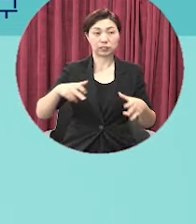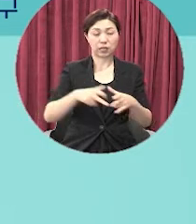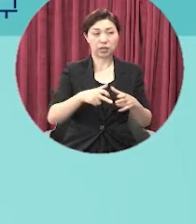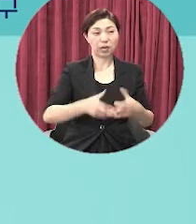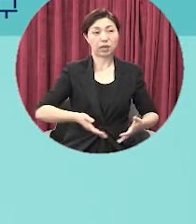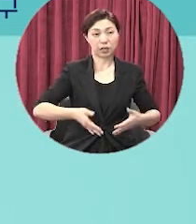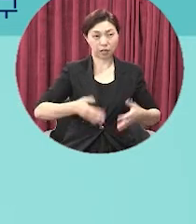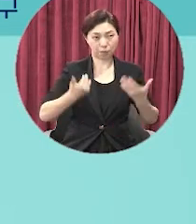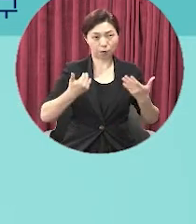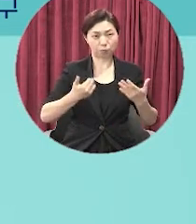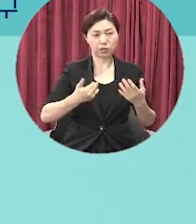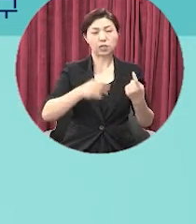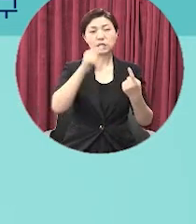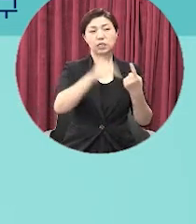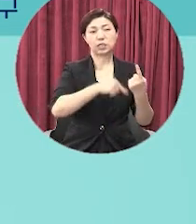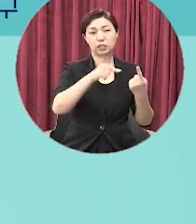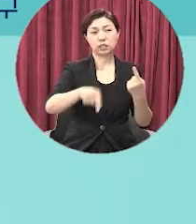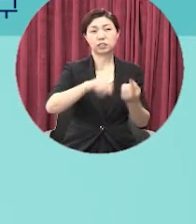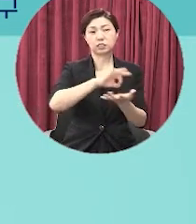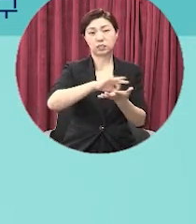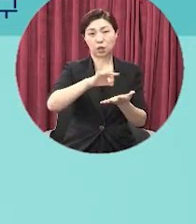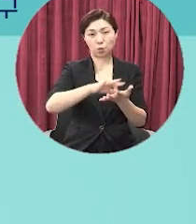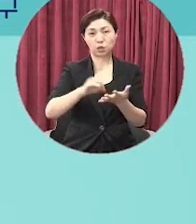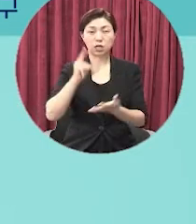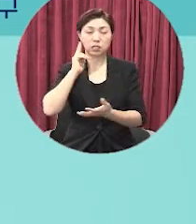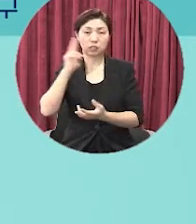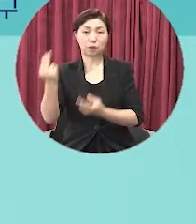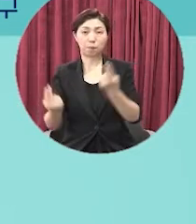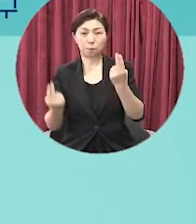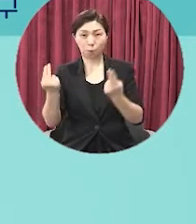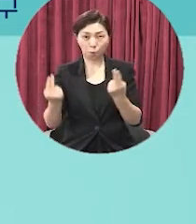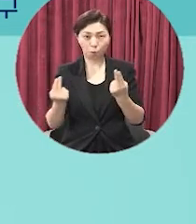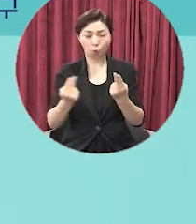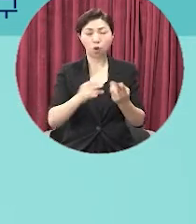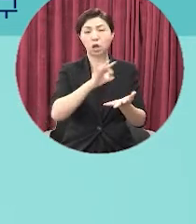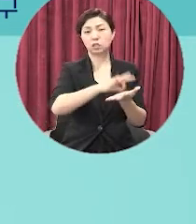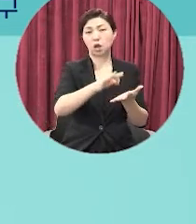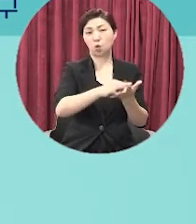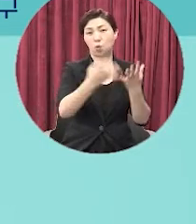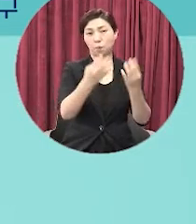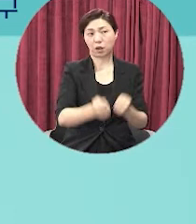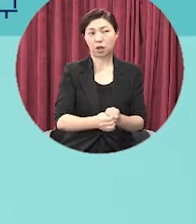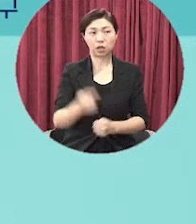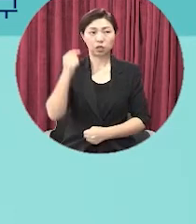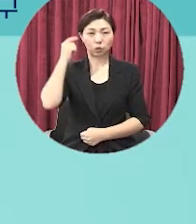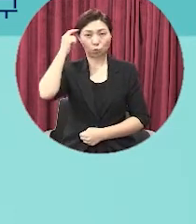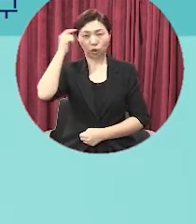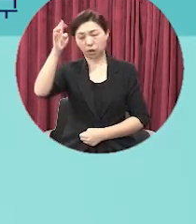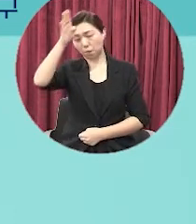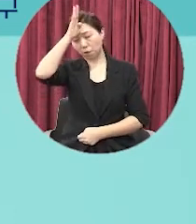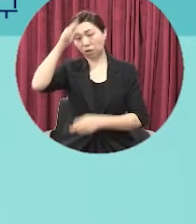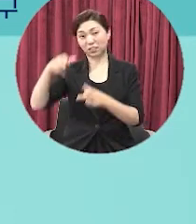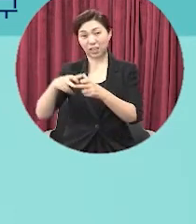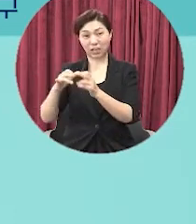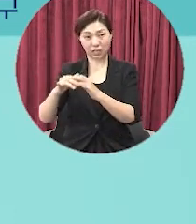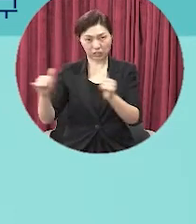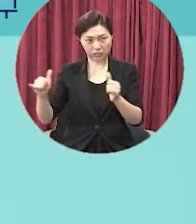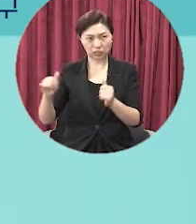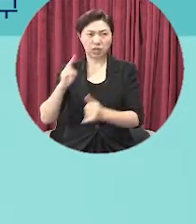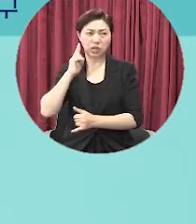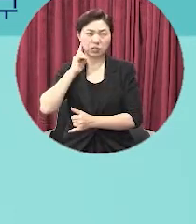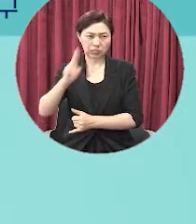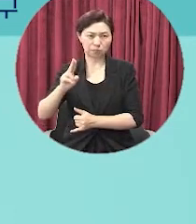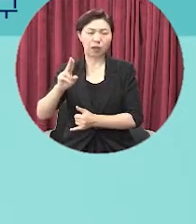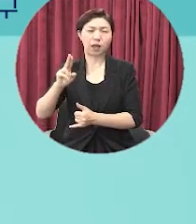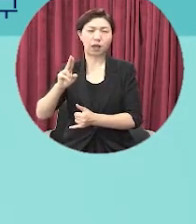그리고 본인부담금이 중증 앱이 높은 것으로 관찰이 되었고 읽은 편 장애는 모두 중증 해서 1인당